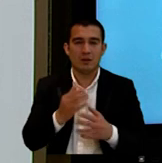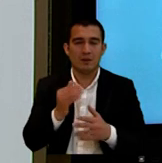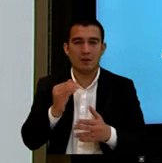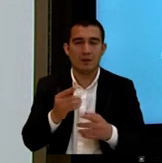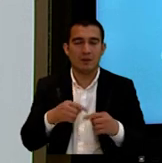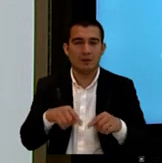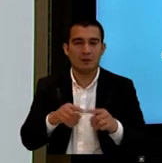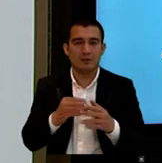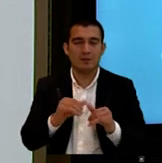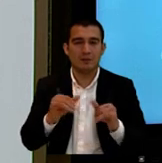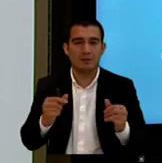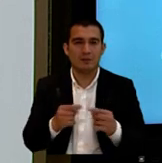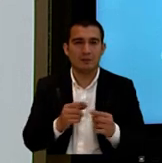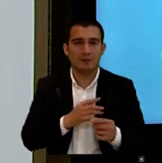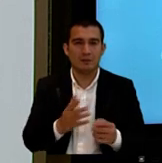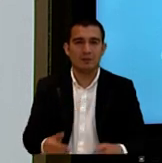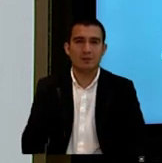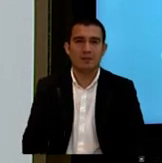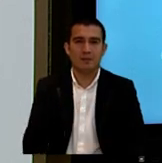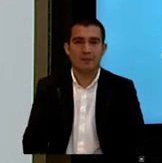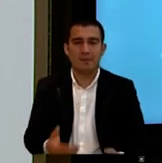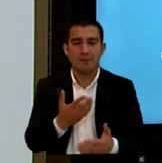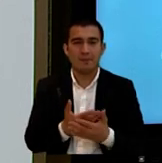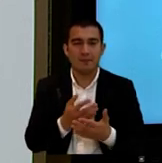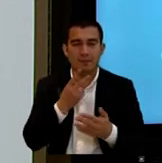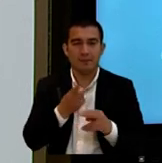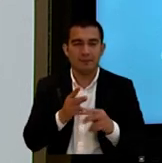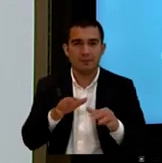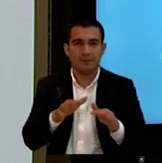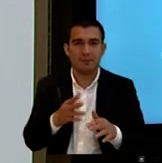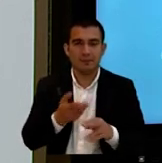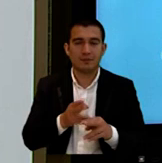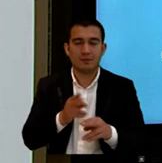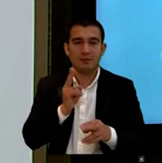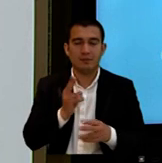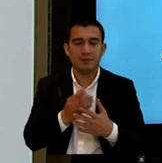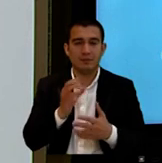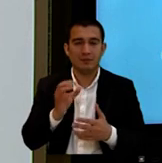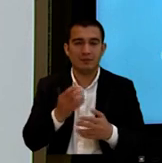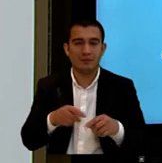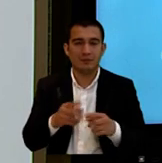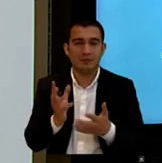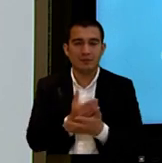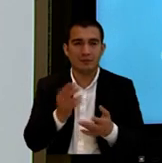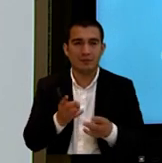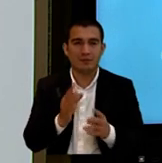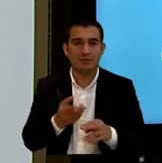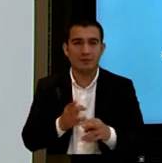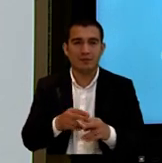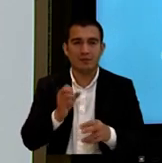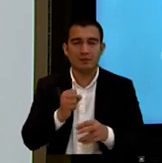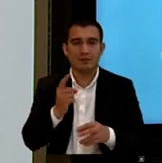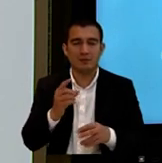ko'paytmasiga teng. Demak, bu yerdan kosinus fi ni topib olamiz. A, B, 1, C uchburchakning